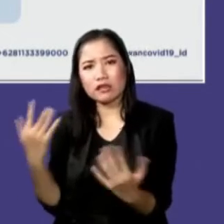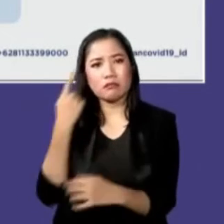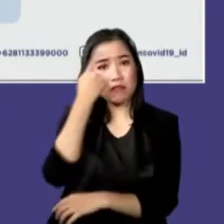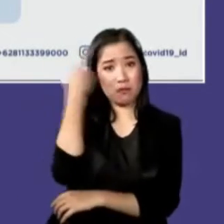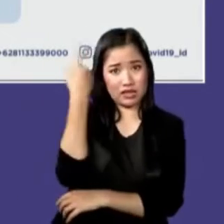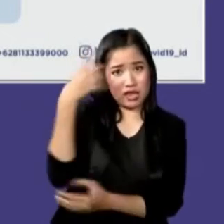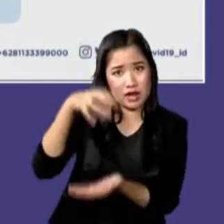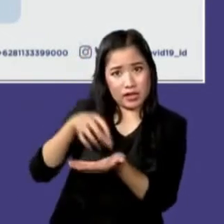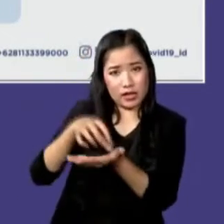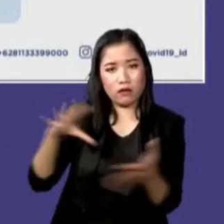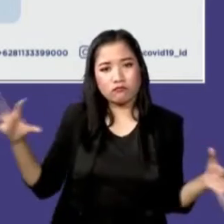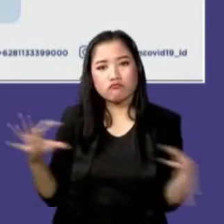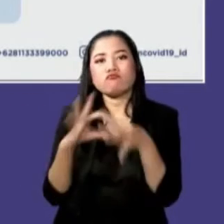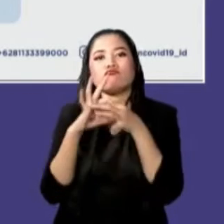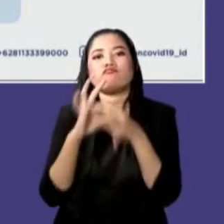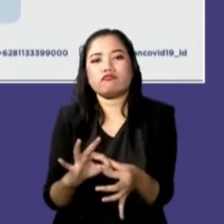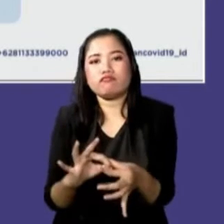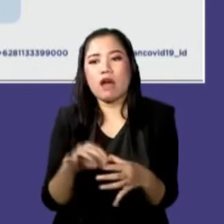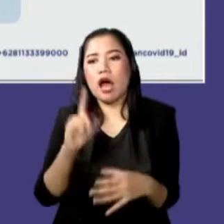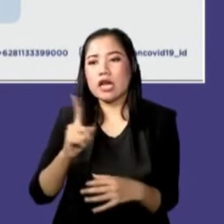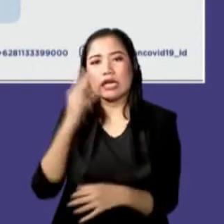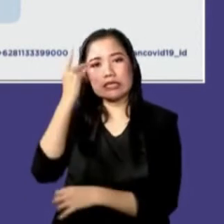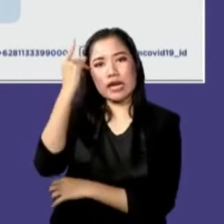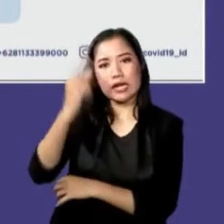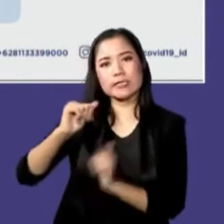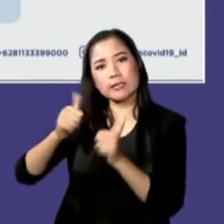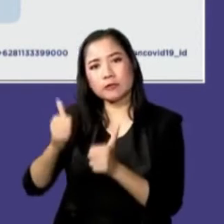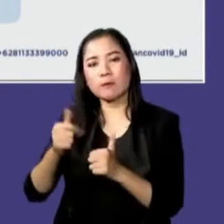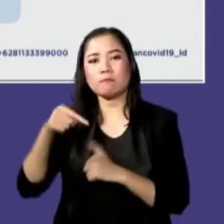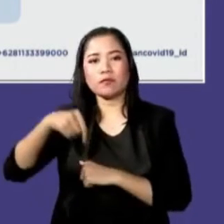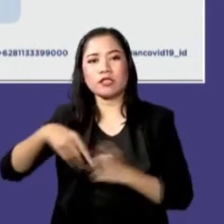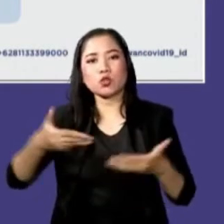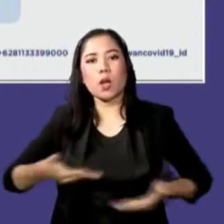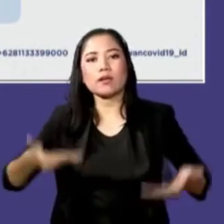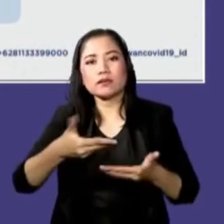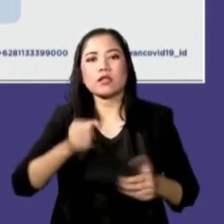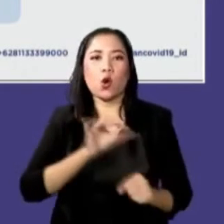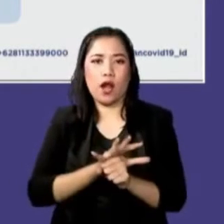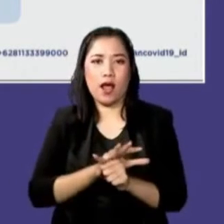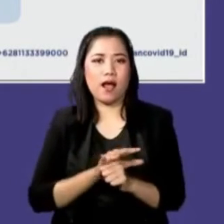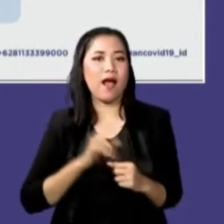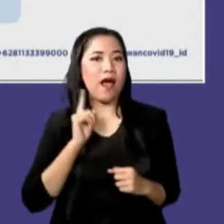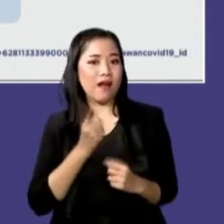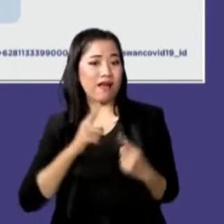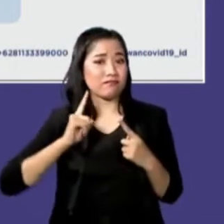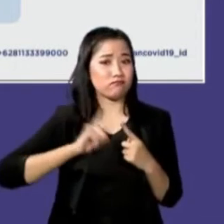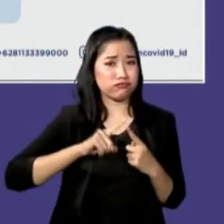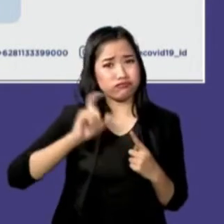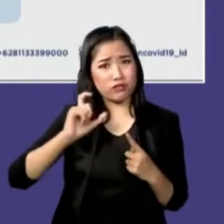untuk gotong royong melalui rencana kesiapsiagaan dalam masa pandemi. Ini diantaranya adalah